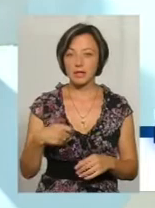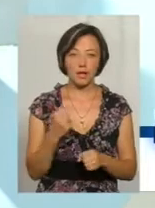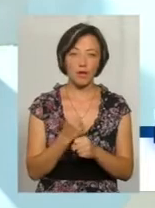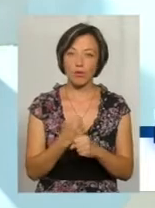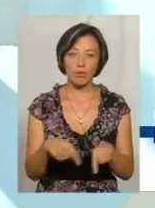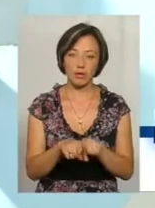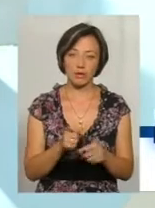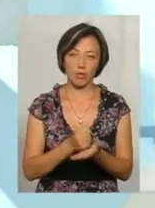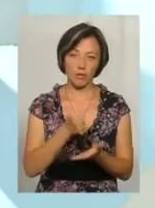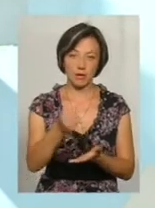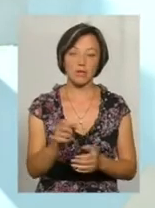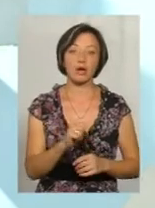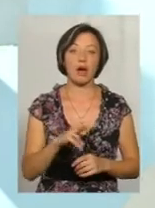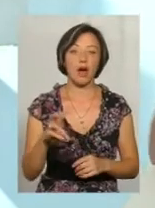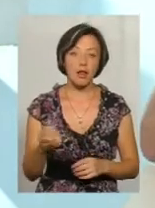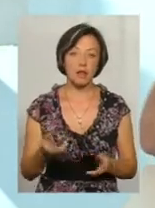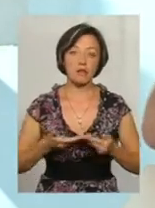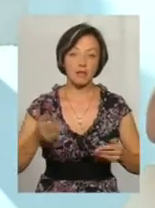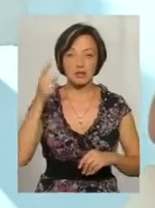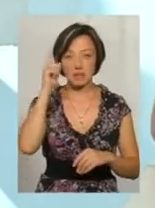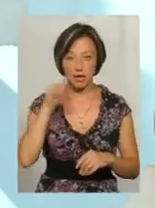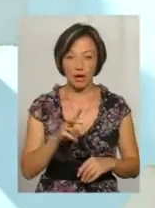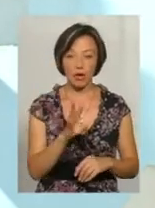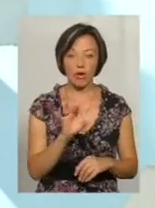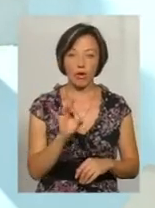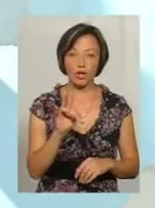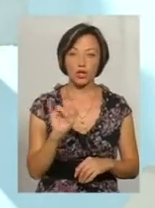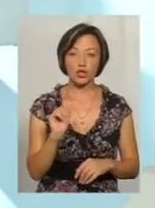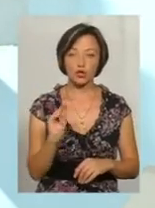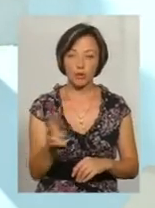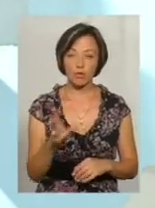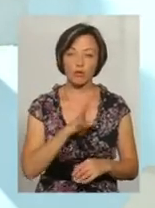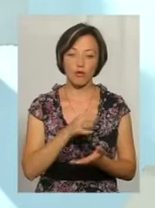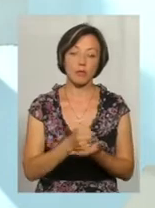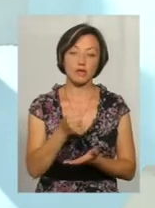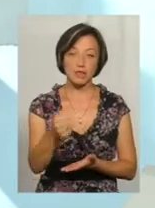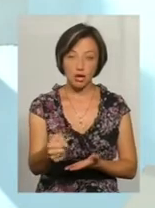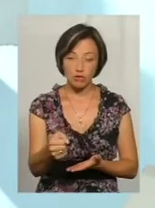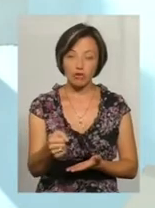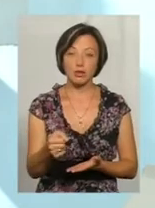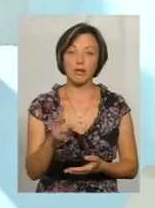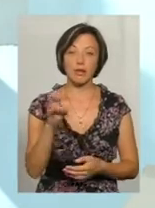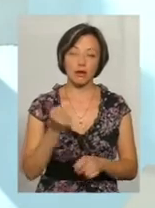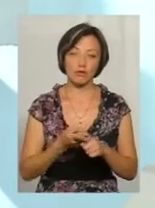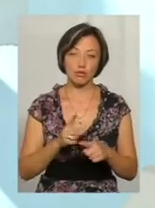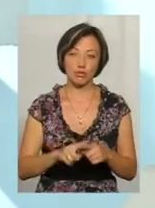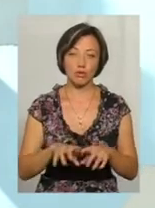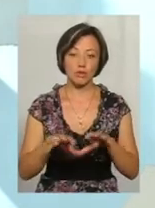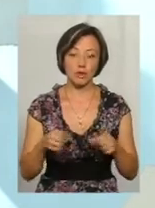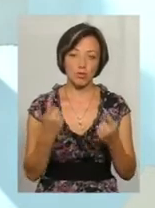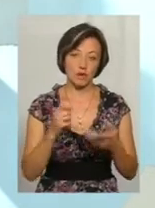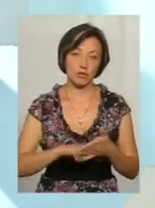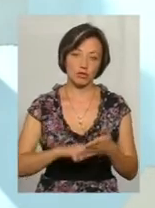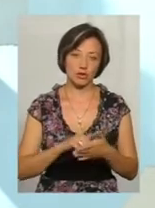такого призначення. Але, як ми знаємо, Куйнічук був призначений. Був призначений він по одній простій